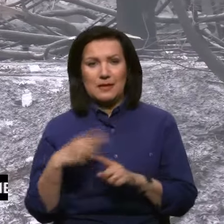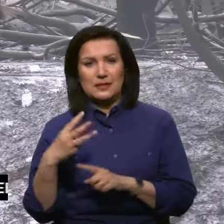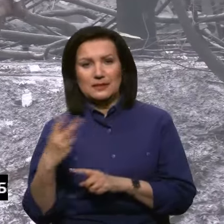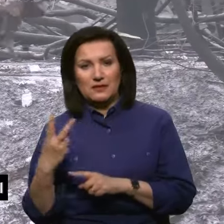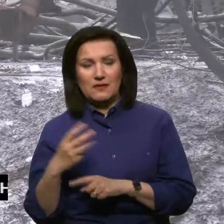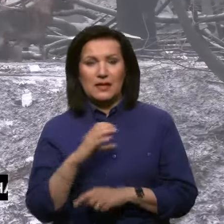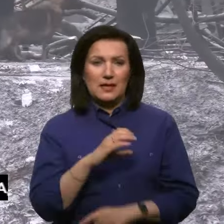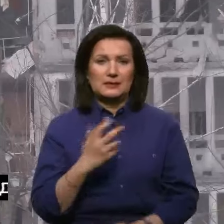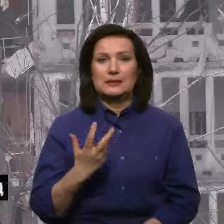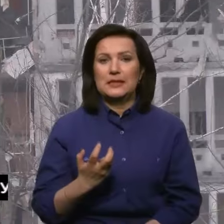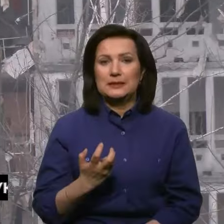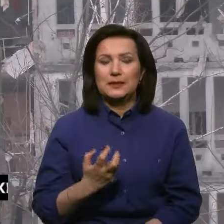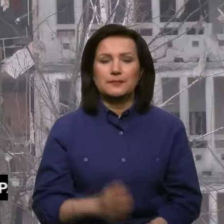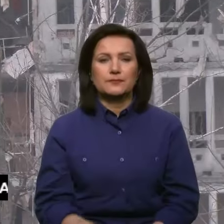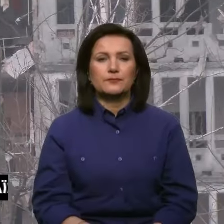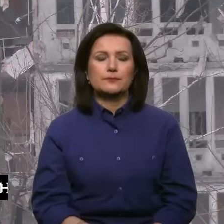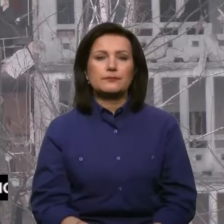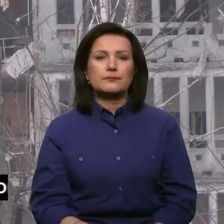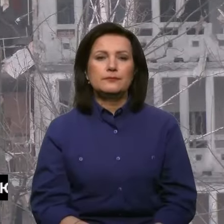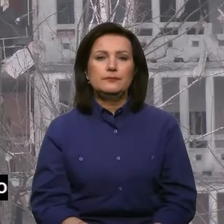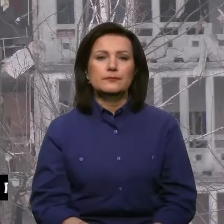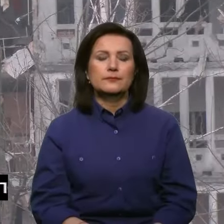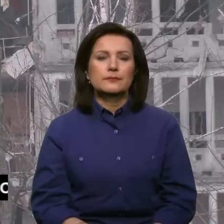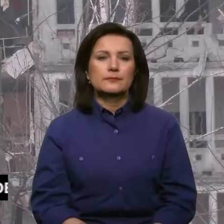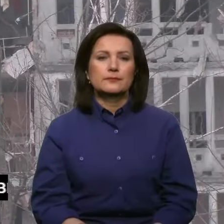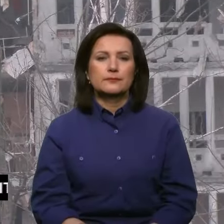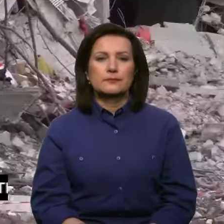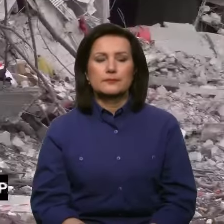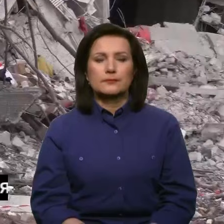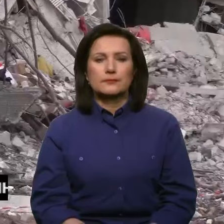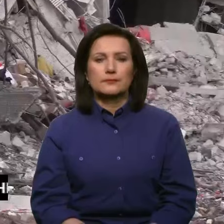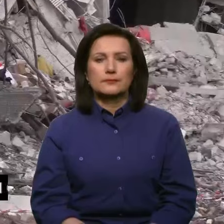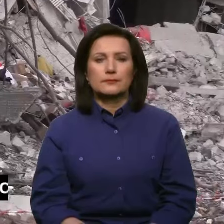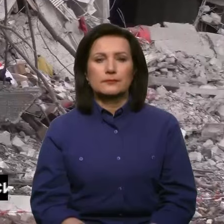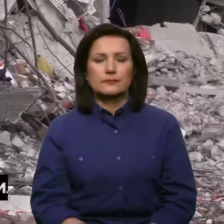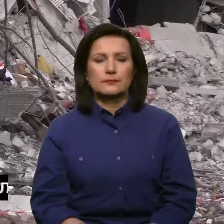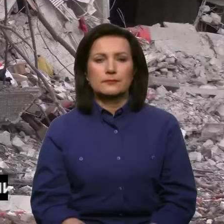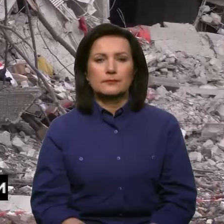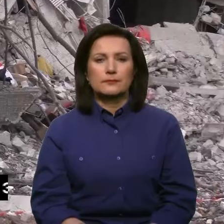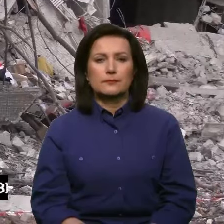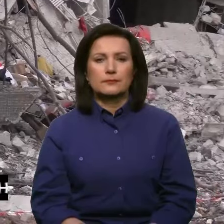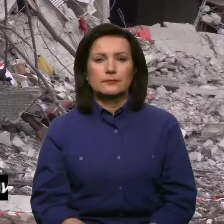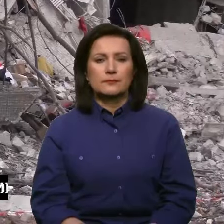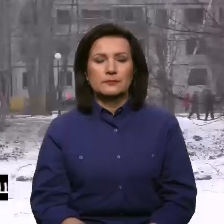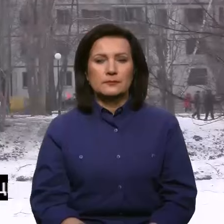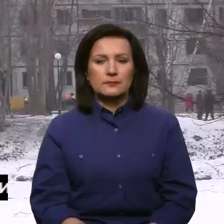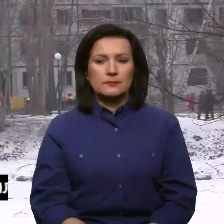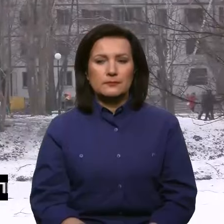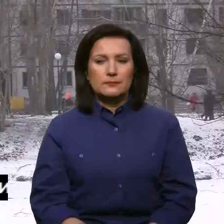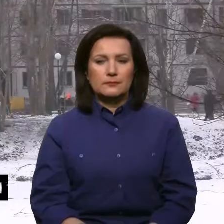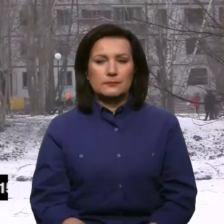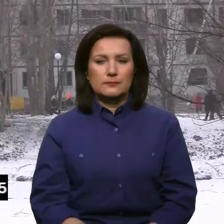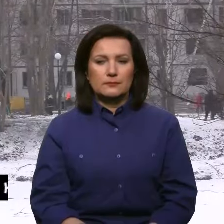«Х-32» та «С-300». Лариса Говина, Дмитро Гребінник, Юрій Лавріненко, Денис Фатьянов і Микита Ольховський. Суспільне новини.